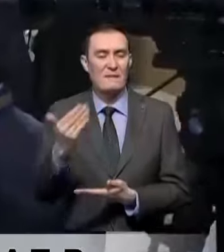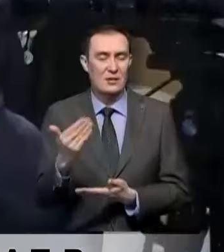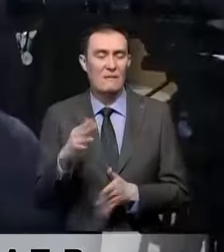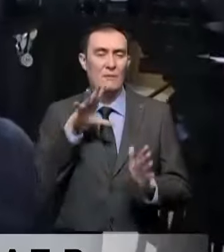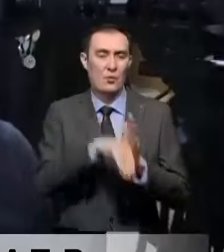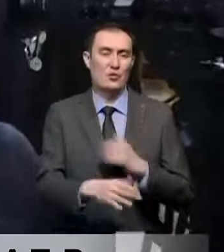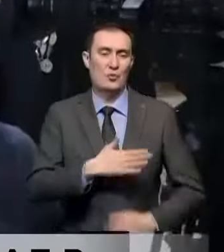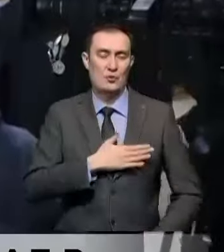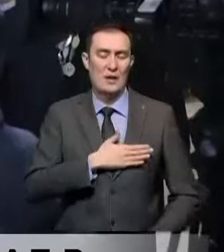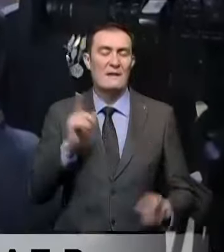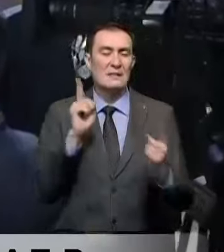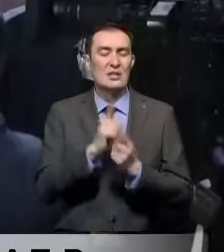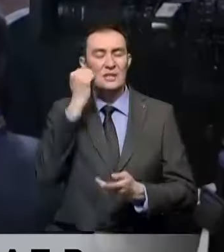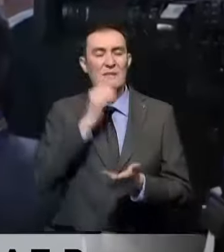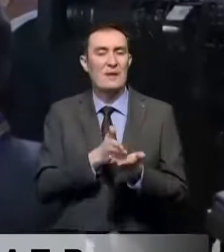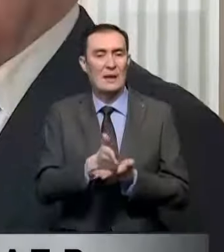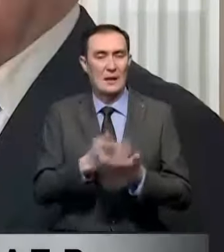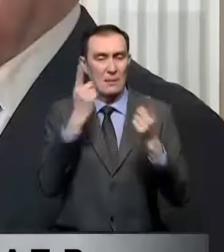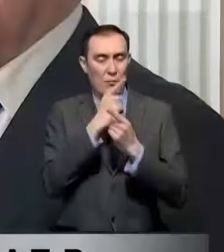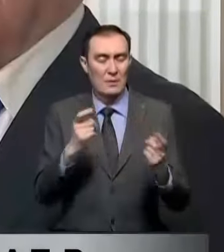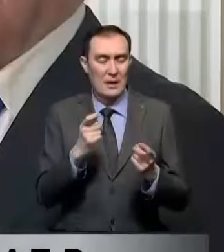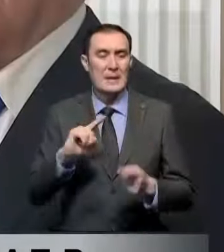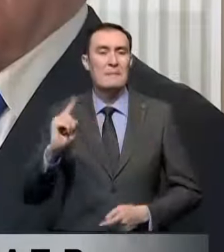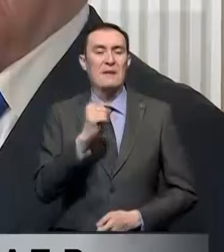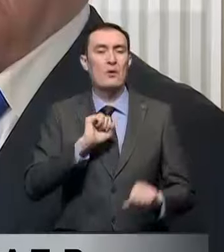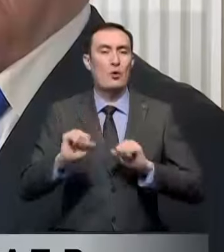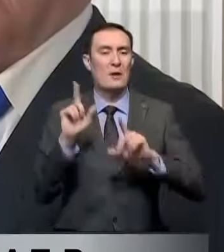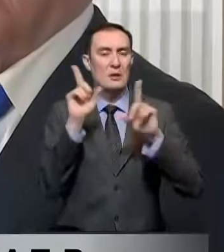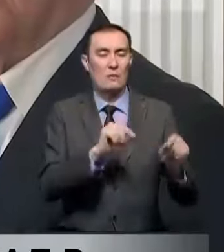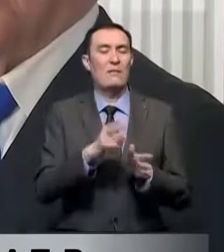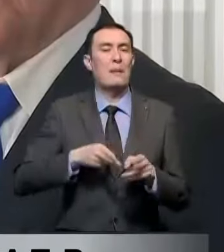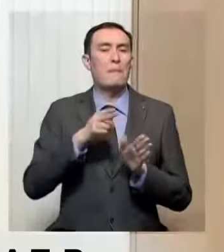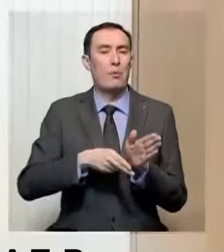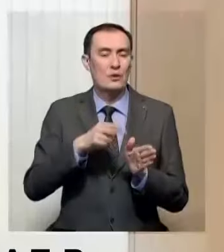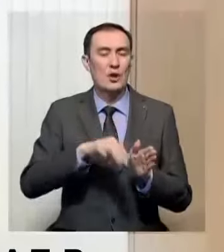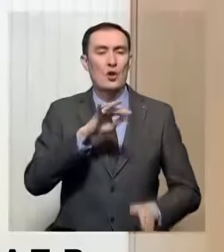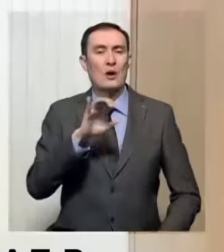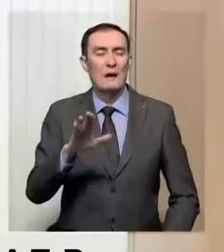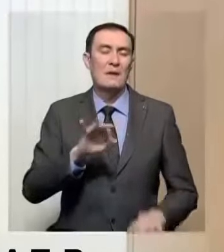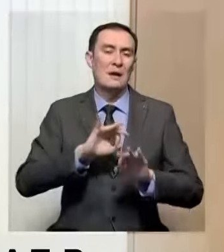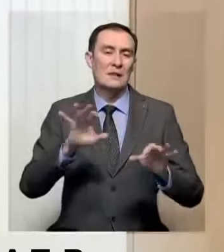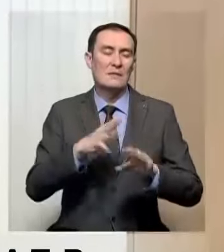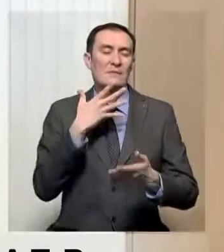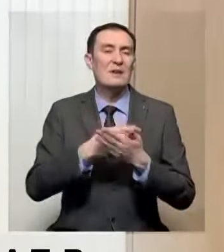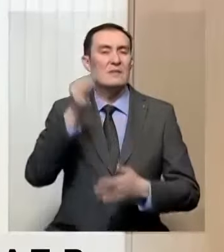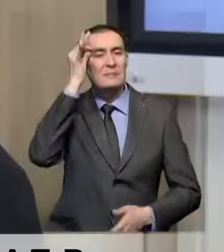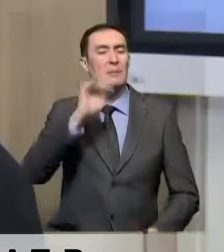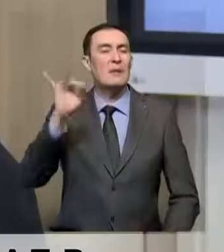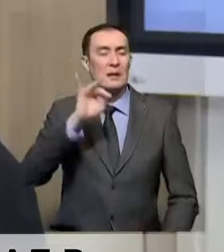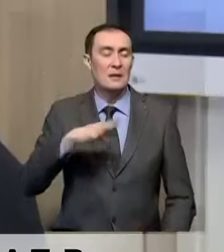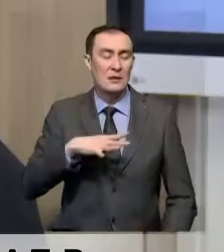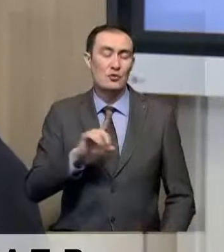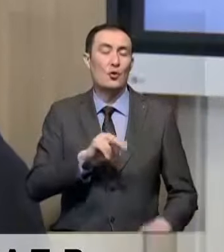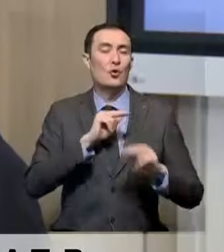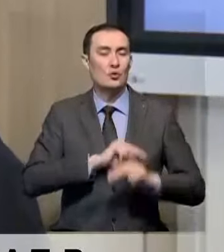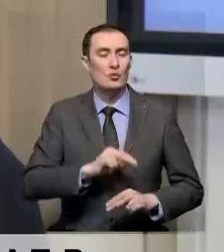душа. Встреча с ветеранами напомнила президенту об одной из первых командировок на поезде. Касым-Жомарт Токаев поделился воспоминаниями и заверил, что